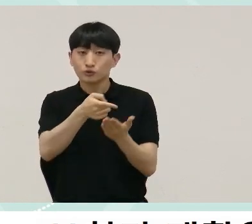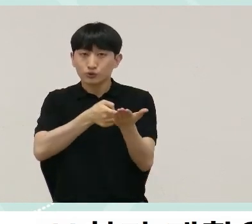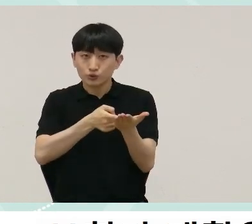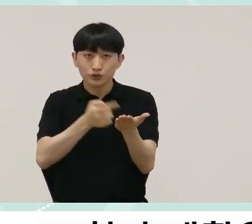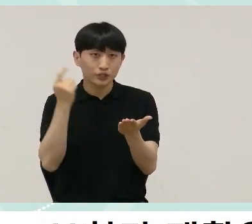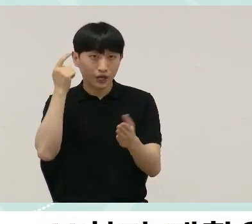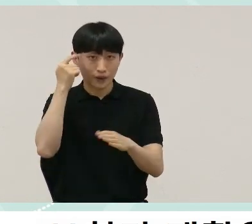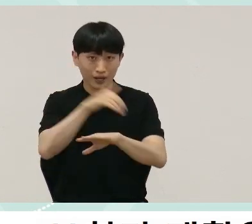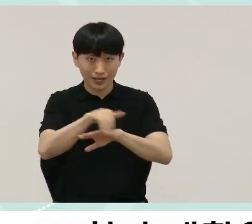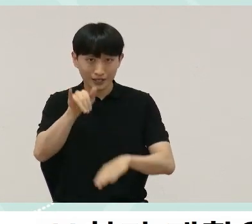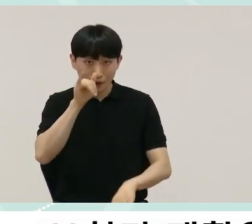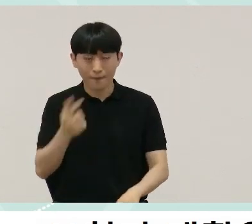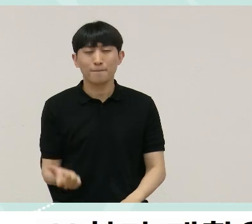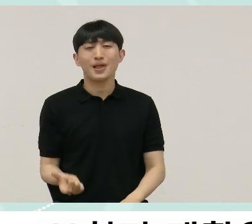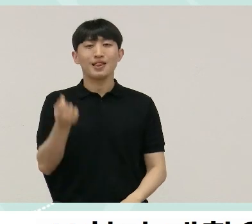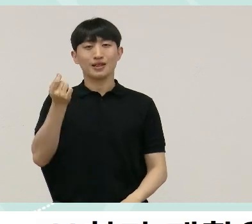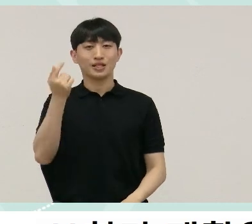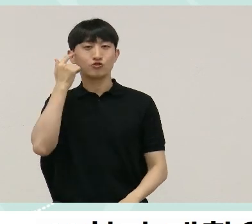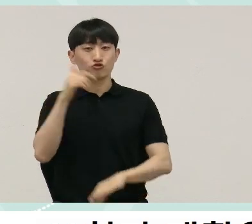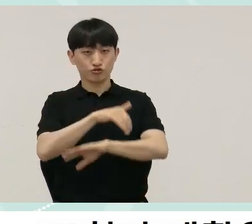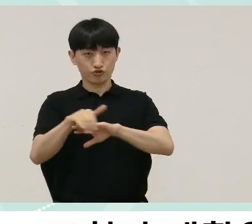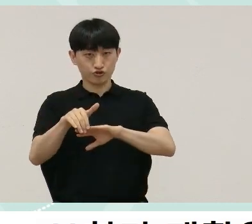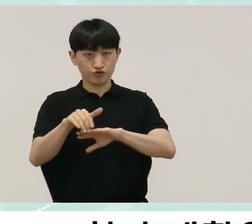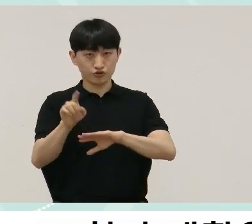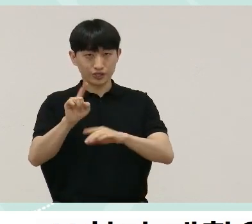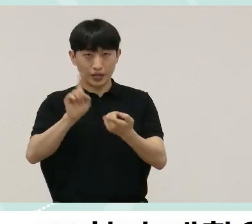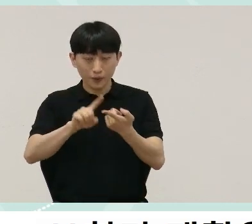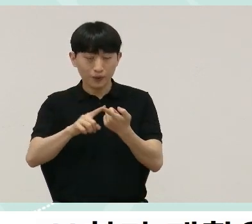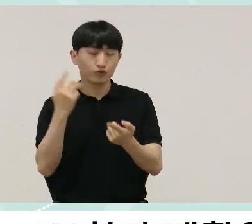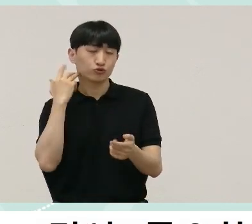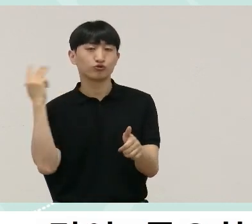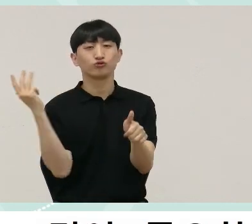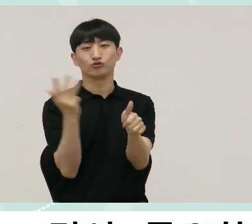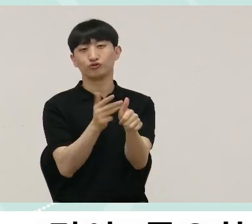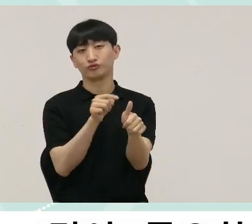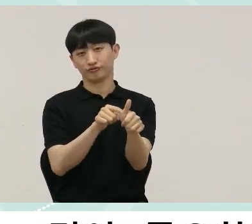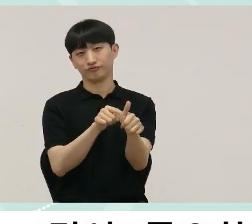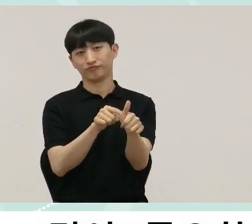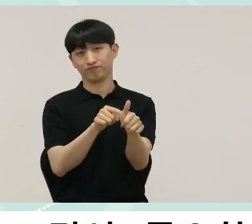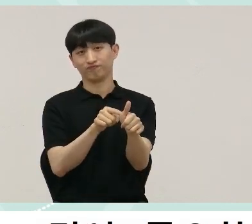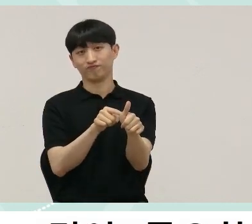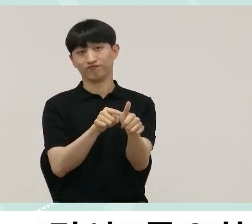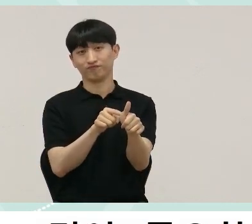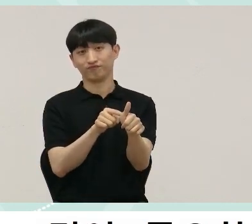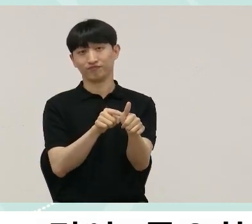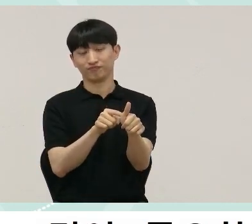빨리 수술하는 것이 가장 효과적인 인공호흡 수술을